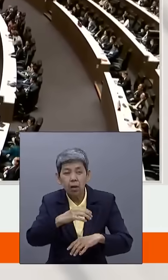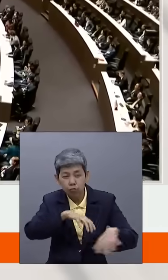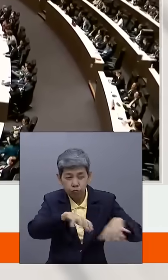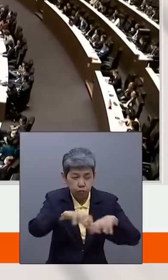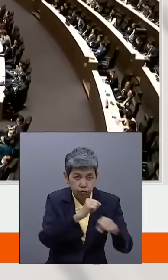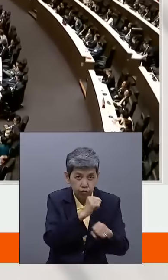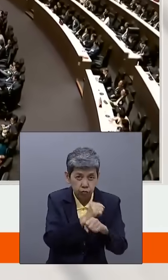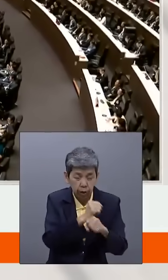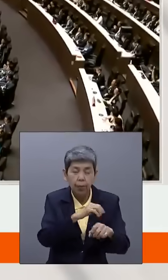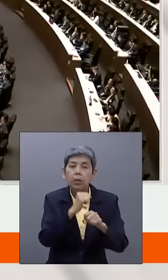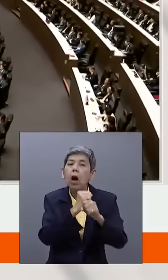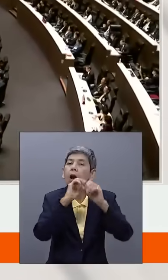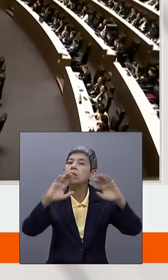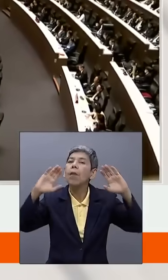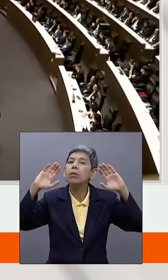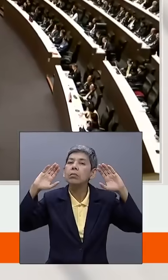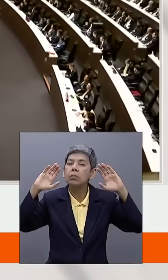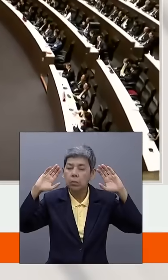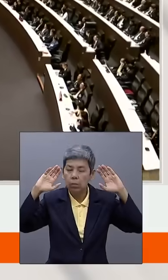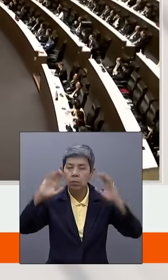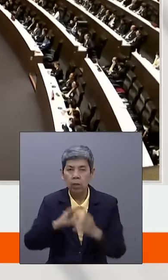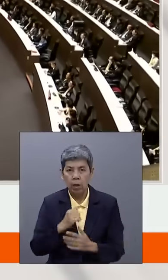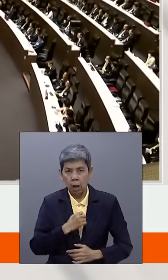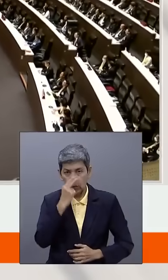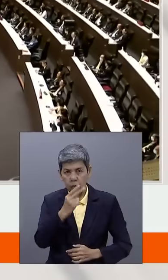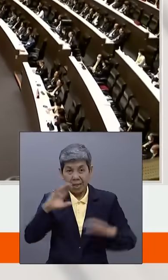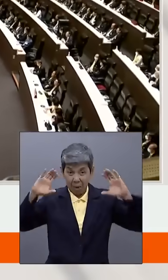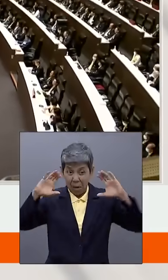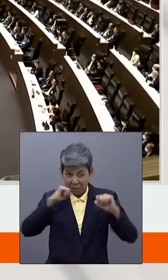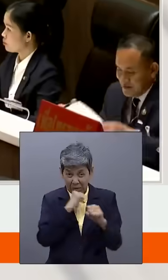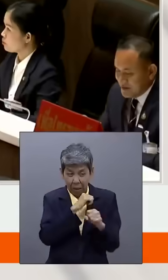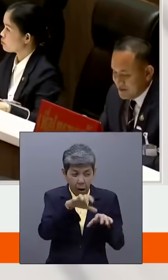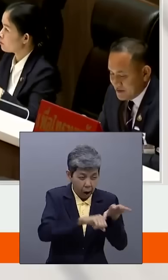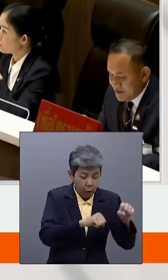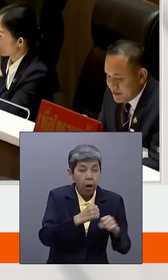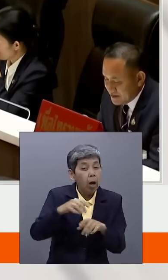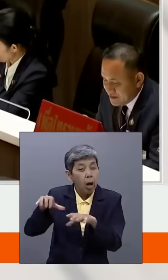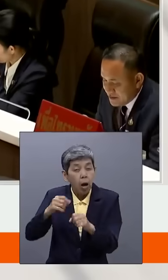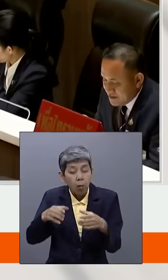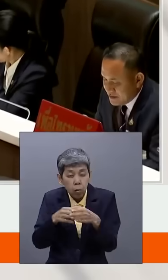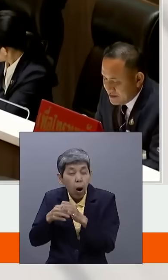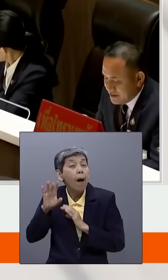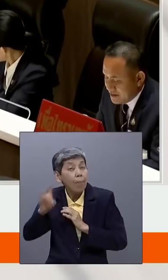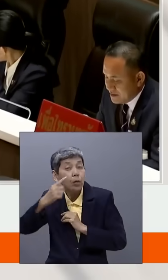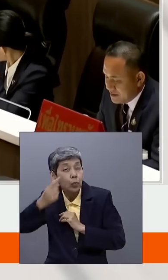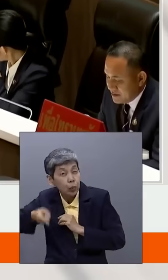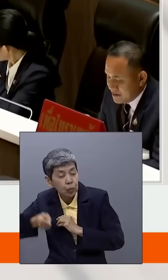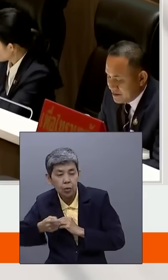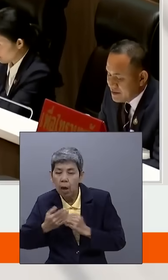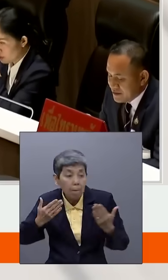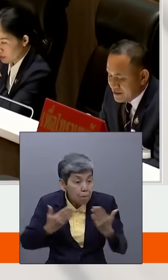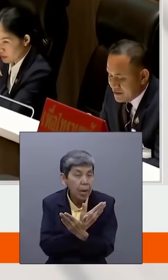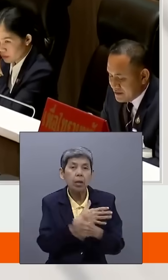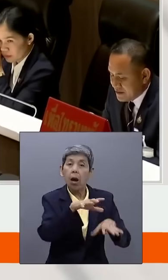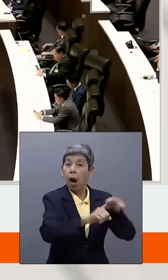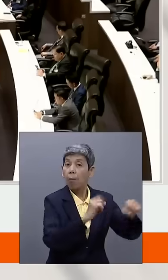ลไกสำคัญในการตั้งรัฐบาลคือเราต้องยอมรับว่าตั้งรัฐบาลจะเป็นขั้วเดิมแบบพรรคเดิมหรือจะข้ามขั้วไหนก็ตามรัฐ